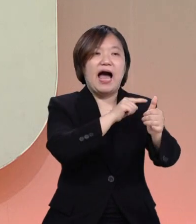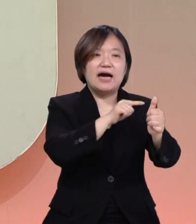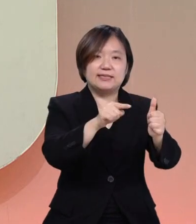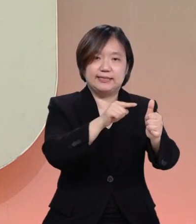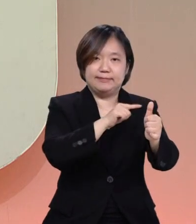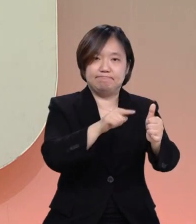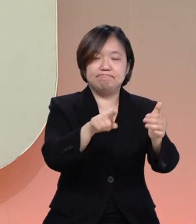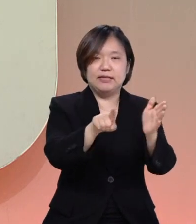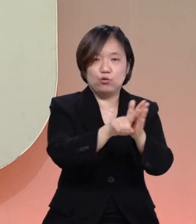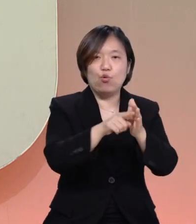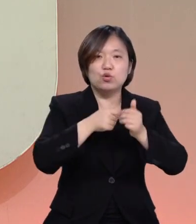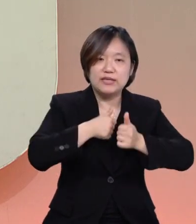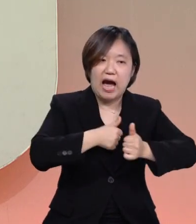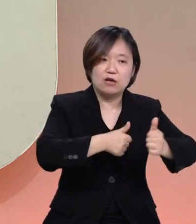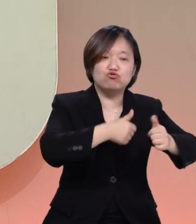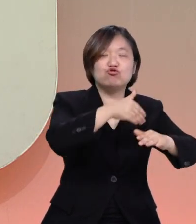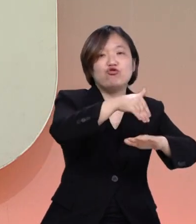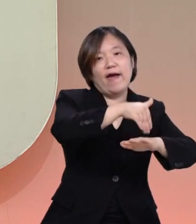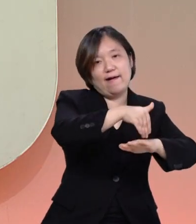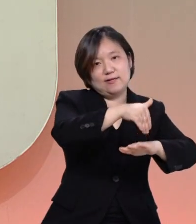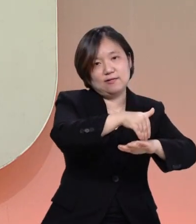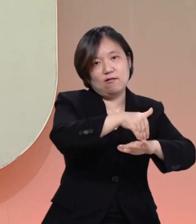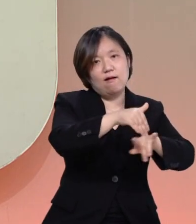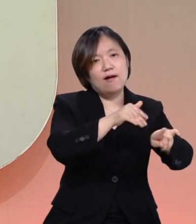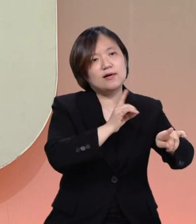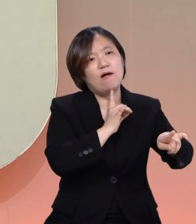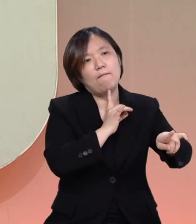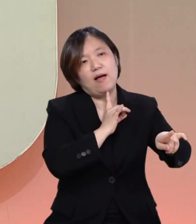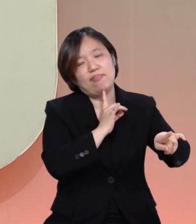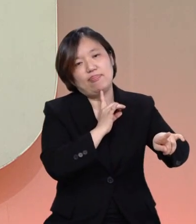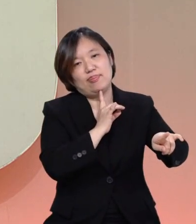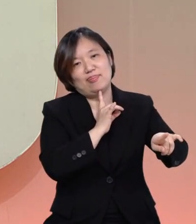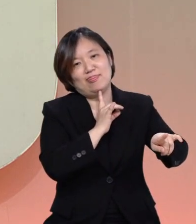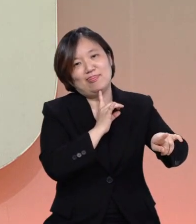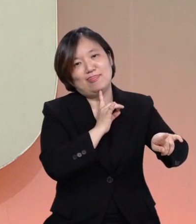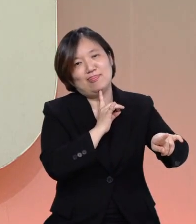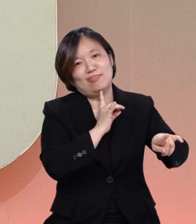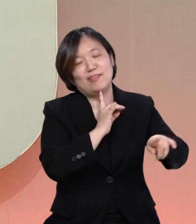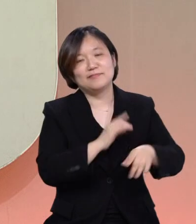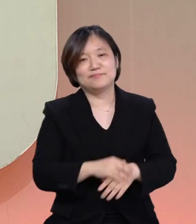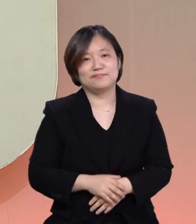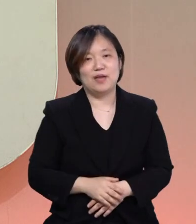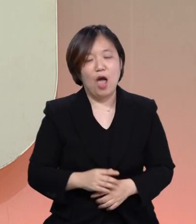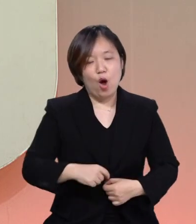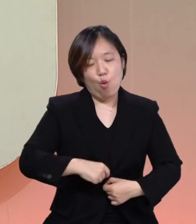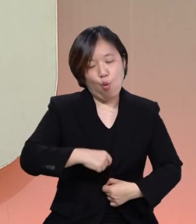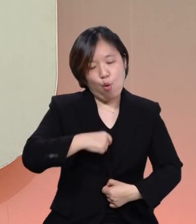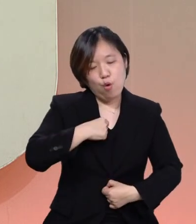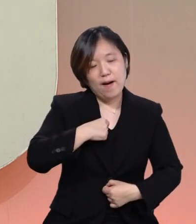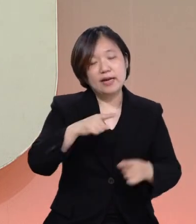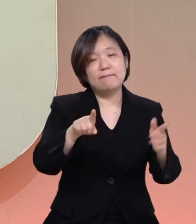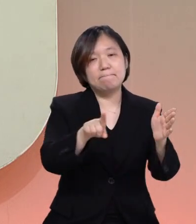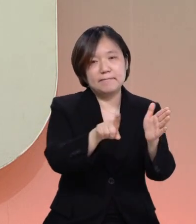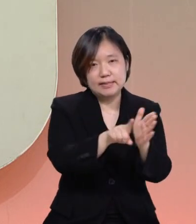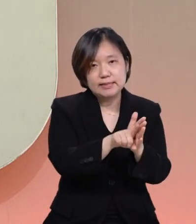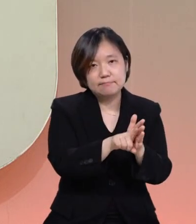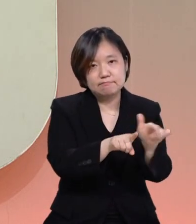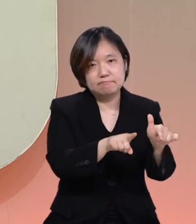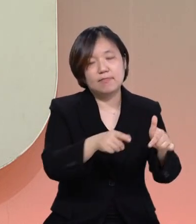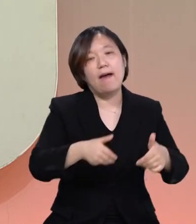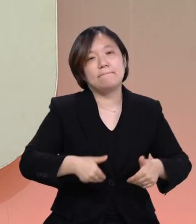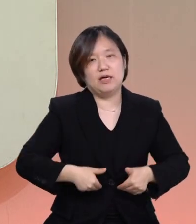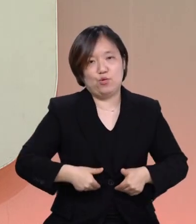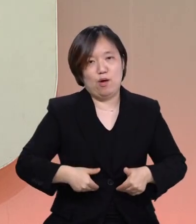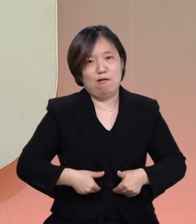수행하는 것 오직 이것만이 정답이다라고 올바른 믿음과 견해를